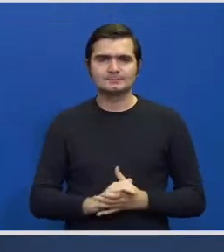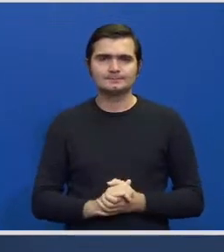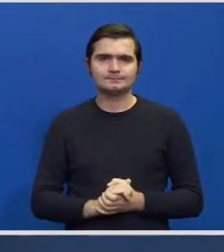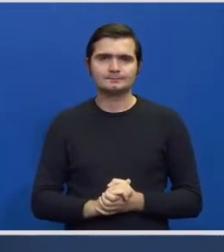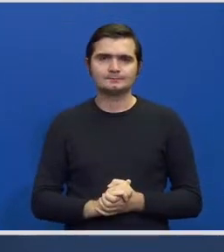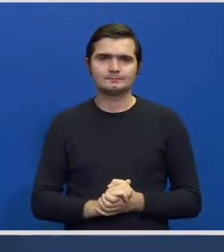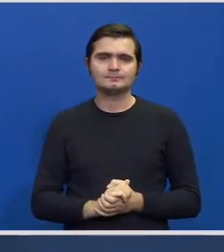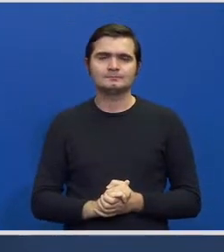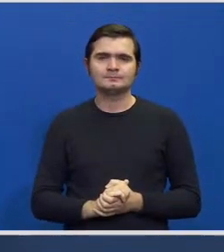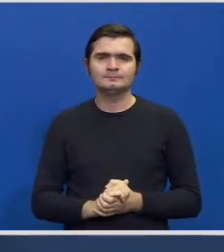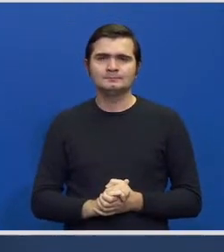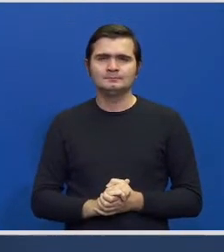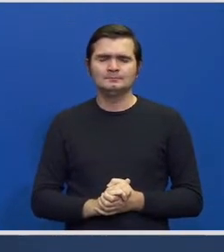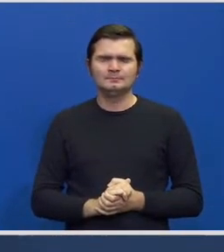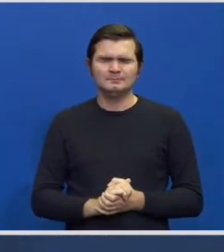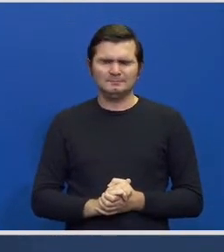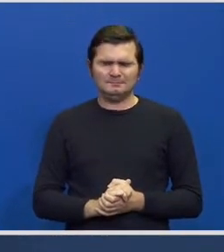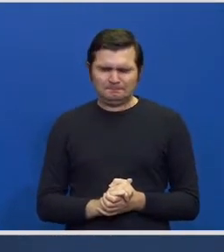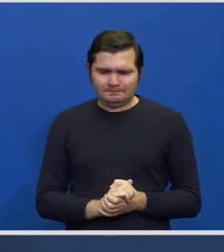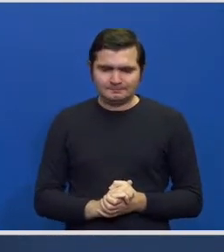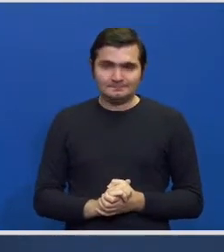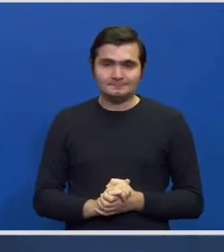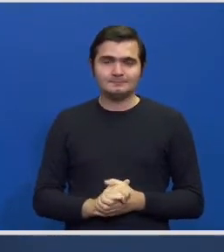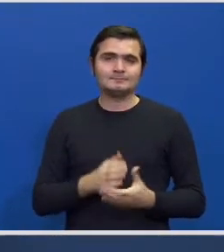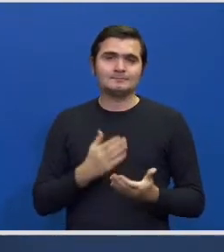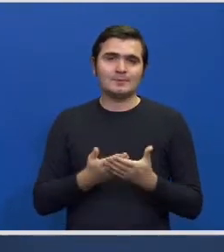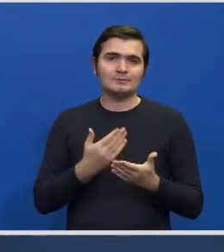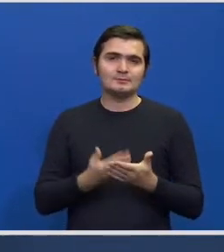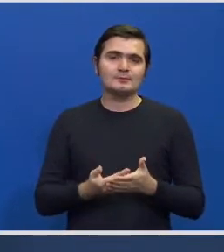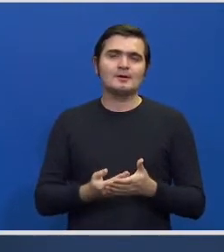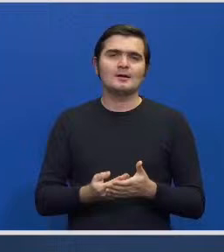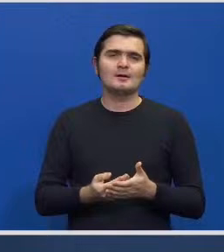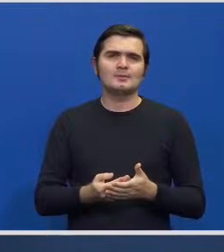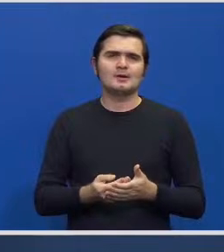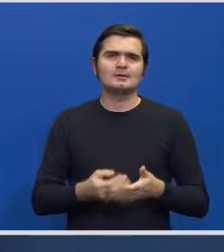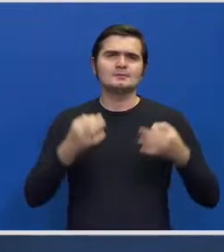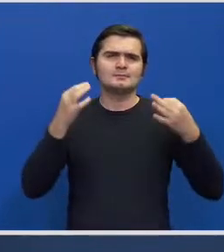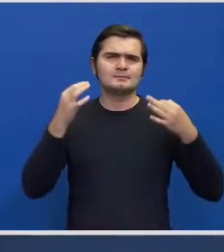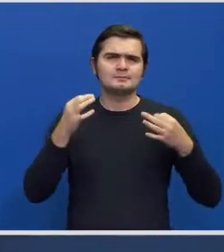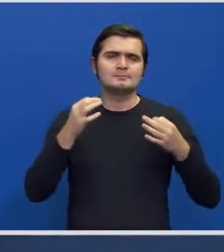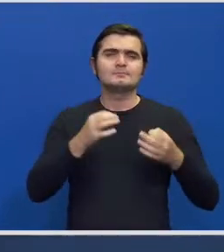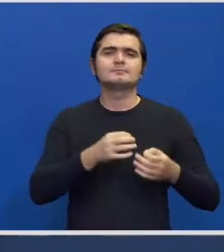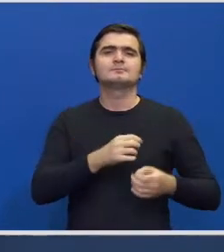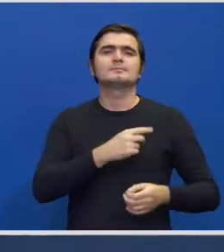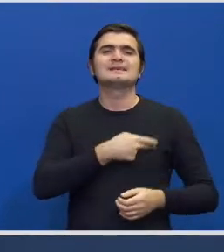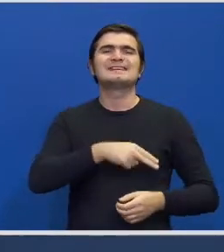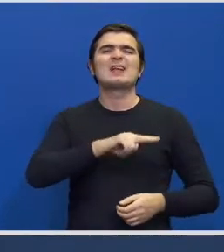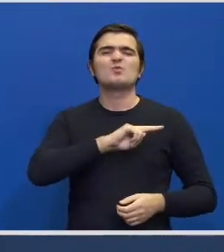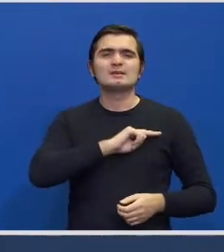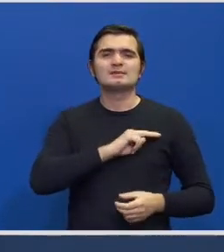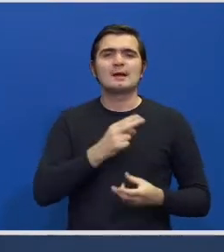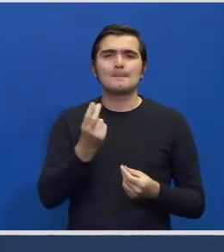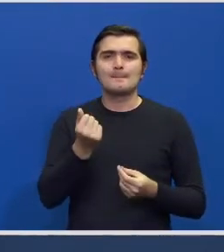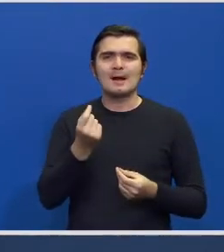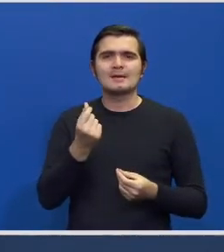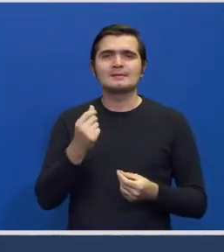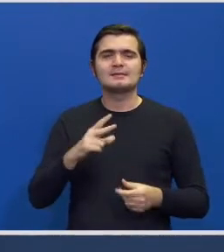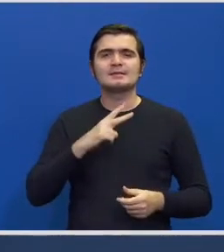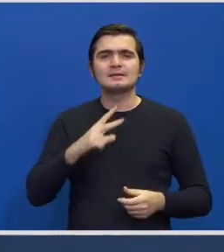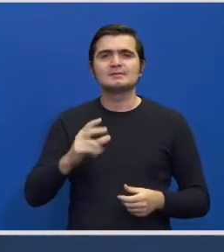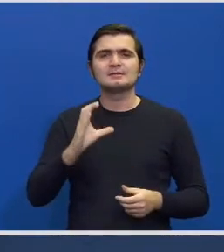și din acest punct de vedere, pentru a mai securiza din banii pe care avem sub risc de